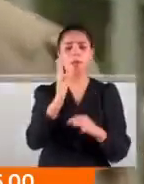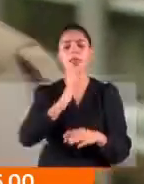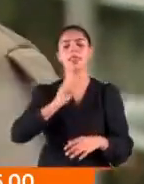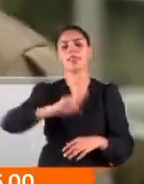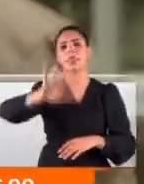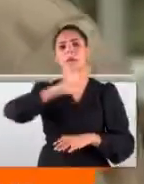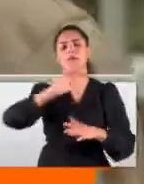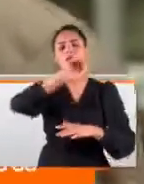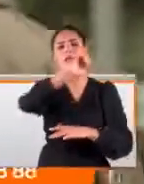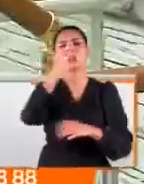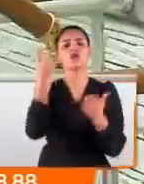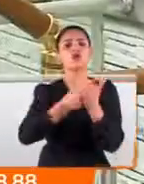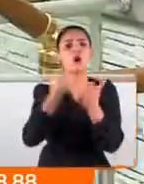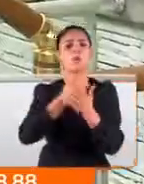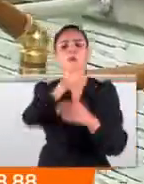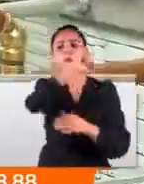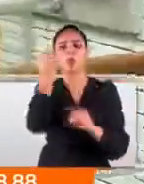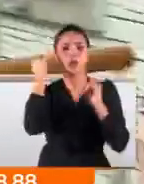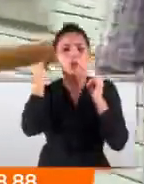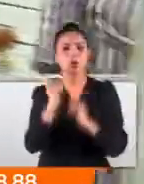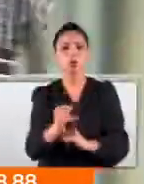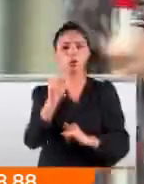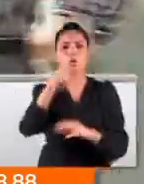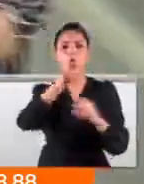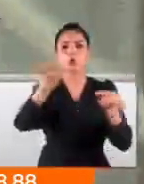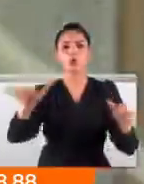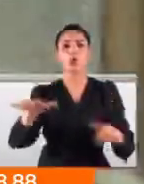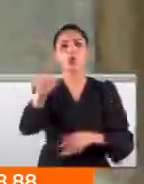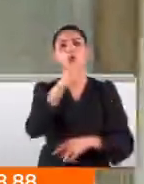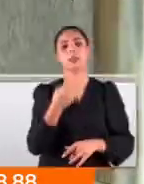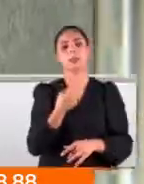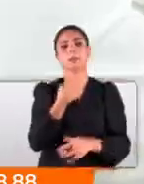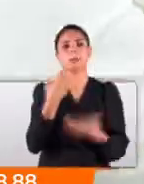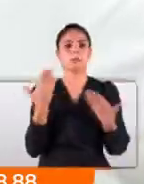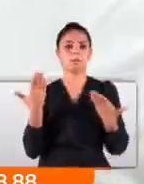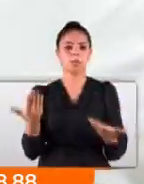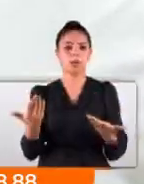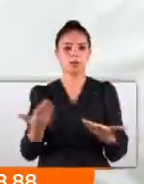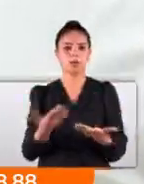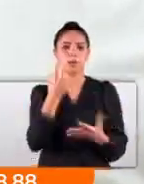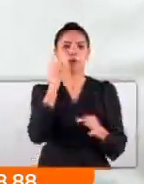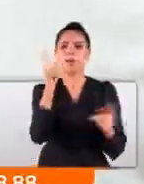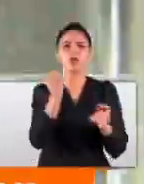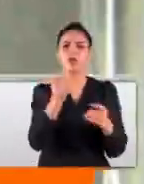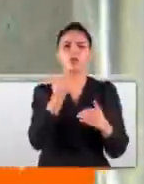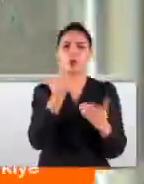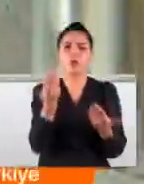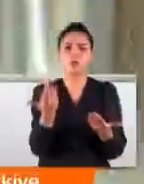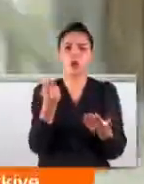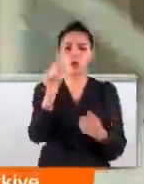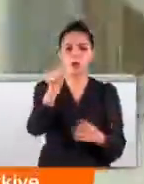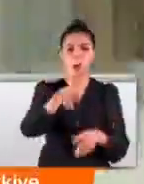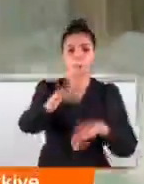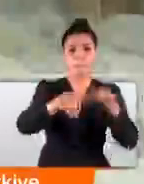kalıp camlar zaten berbat oldu. Burada yaşayanlar tozdan artık bıkmış durumdalar. Ha böyle bir çalışma olmaz ya. Öyle ki